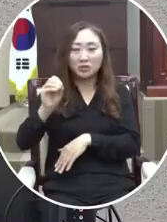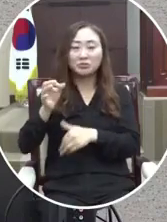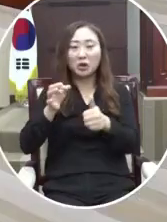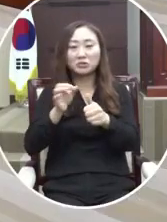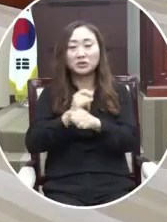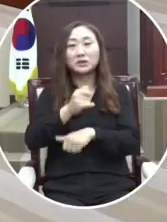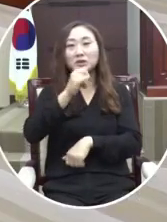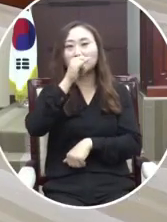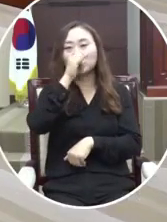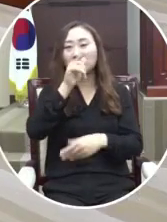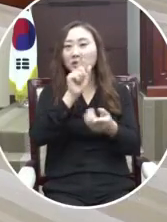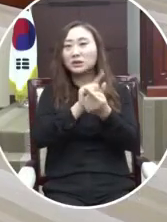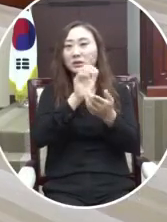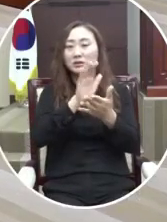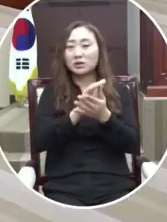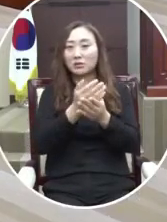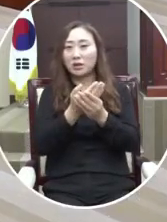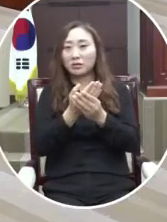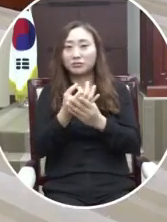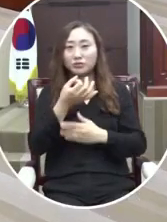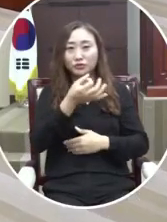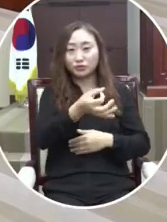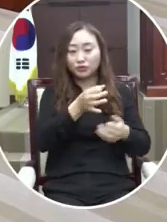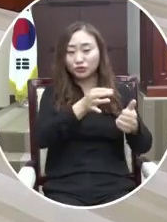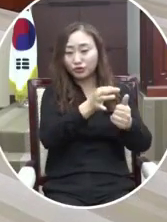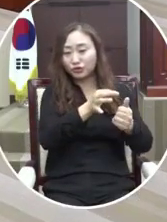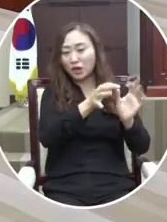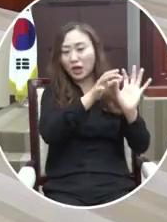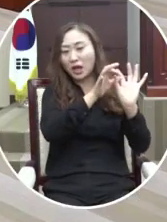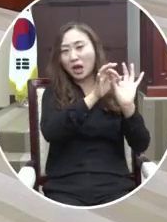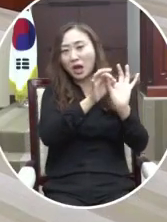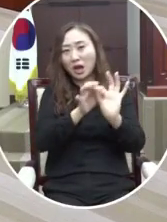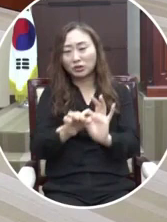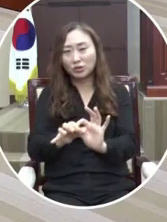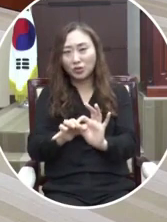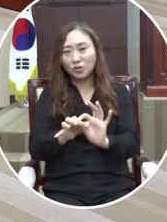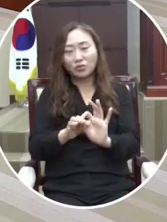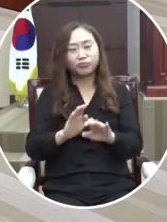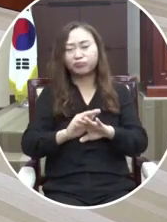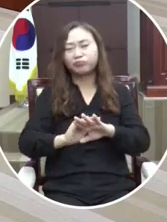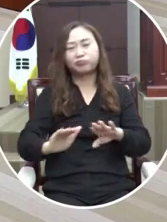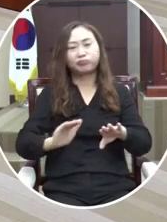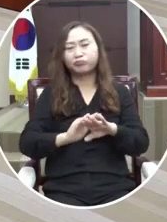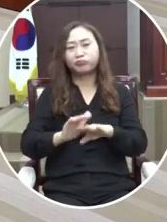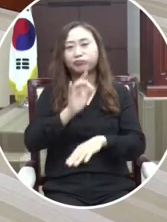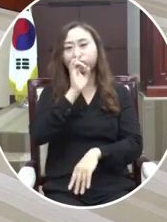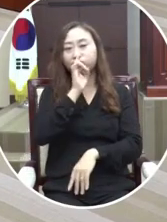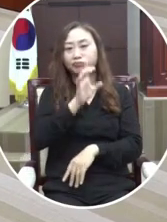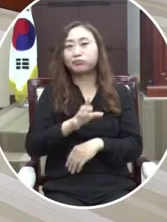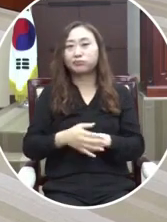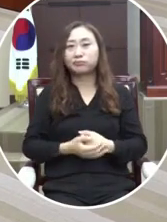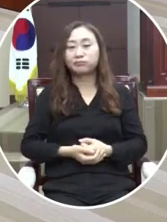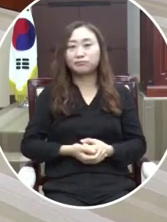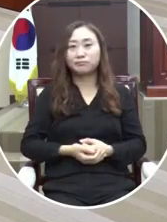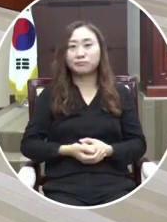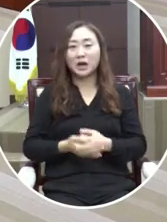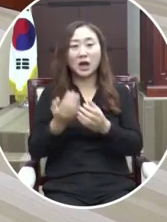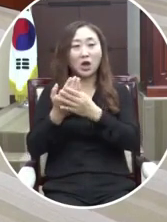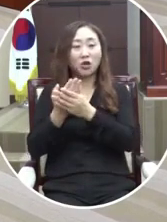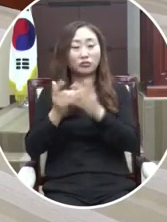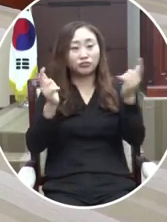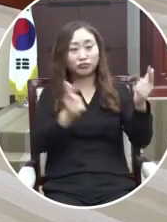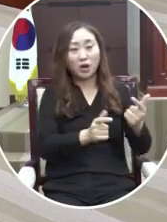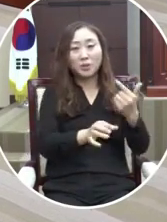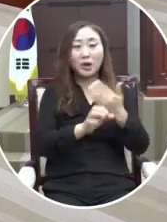지원합니다. 직접적인 현금 지원은 지속 가능한 저출산 대책의 해법이 못 됩니다. 현금